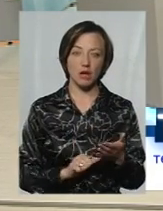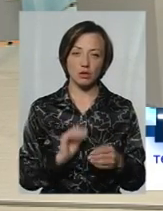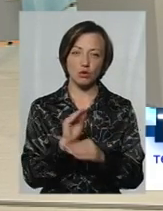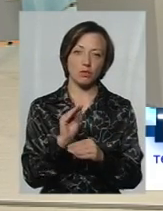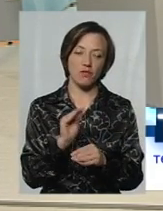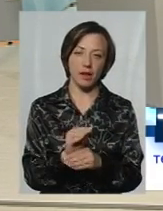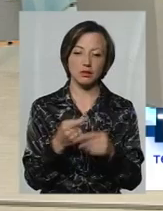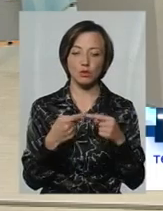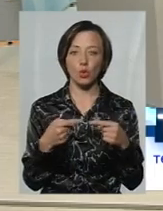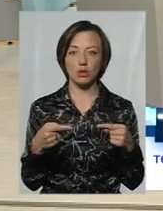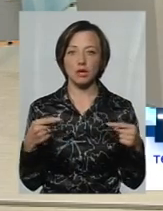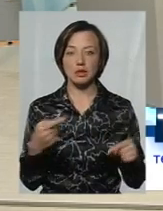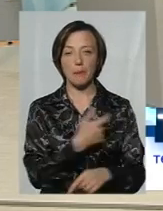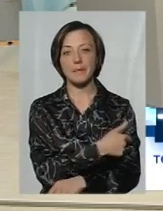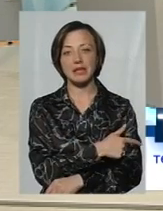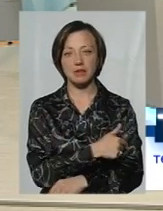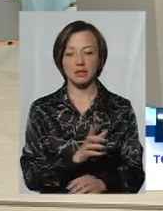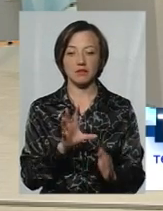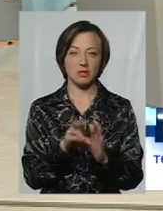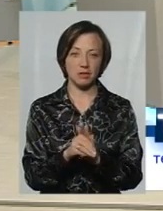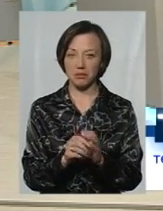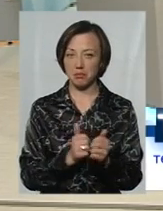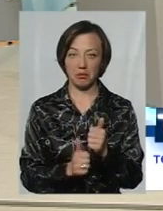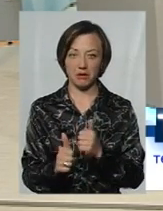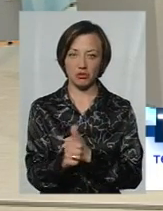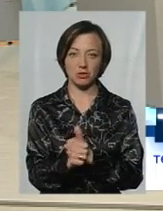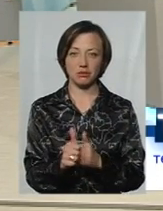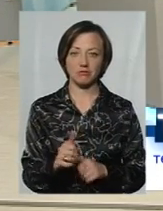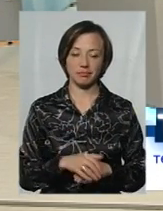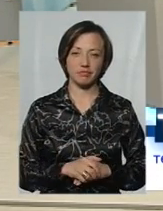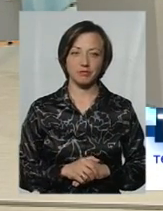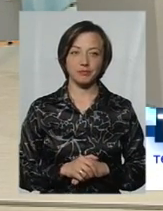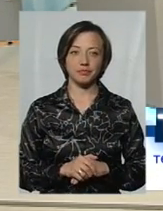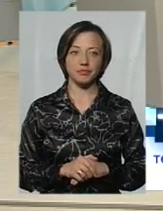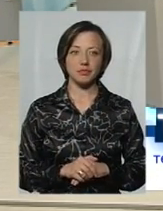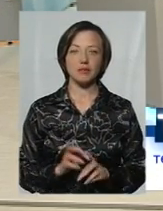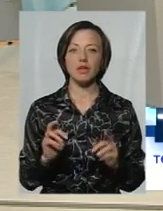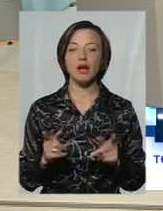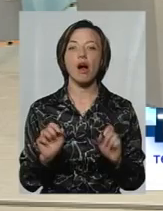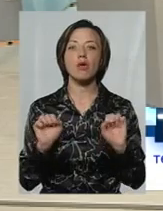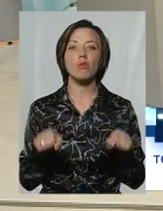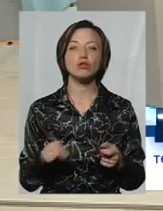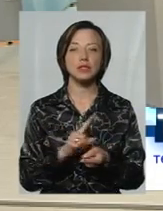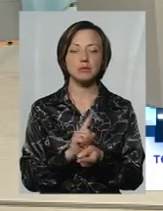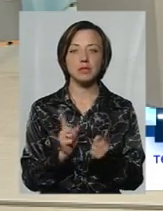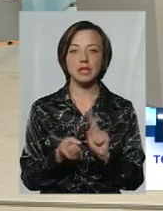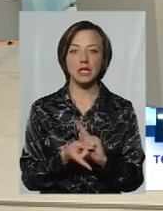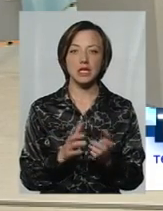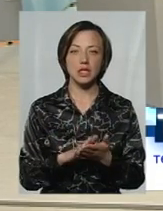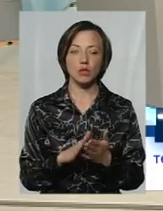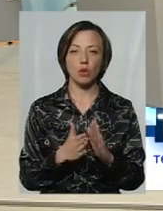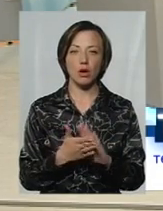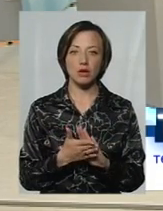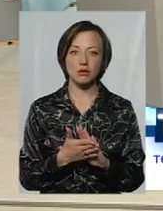субвенцій, дотацій, то медицина в числі перших. Як можна змінити